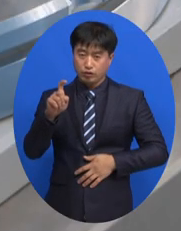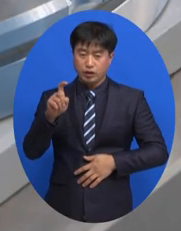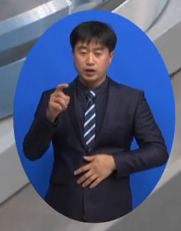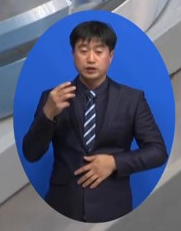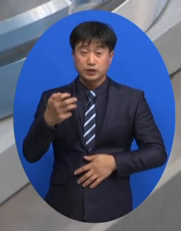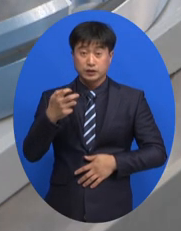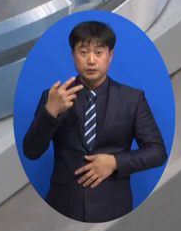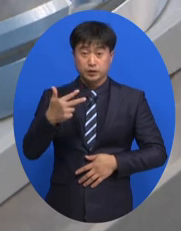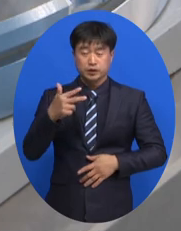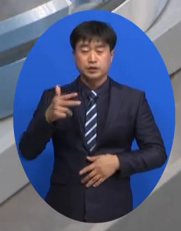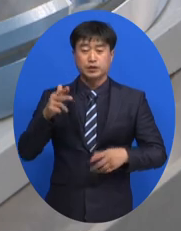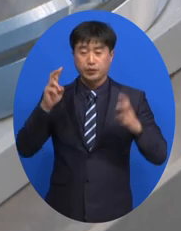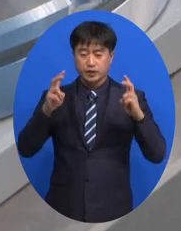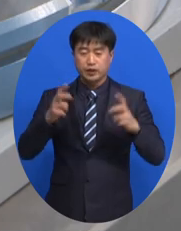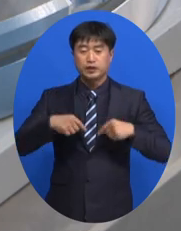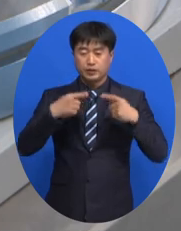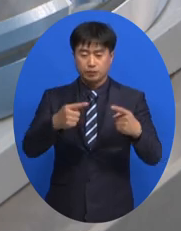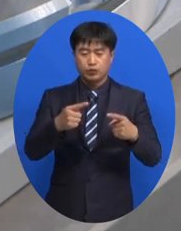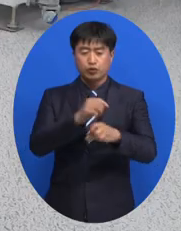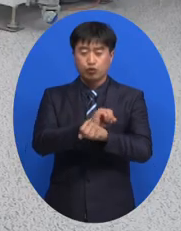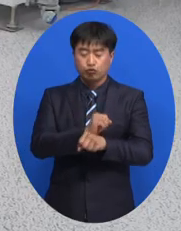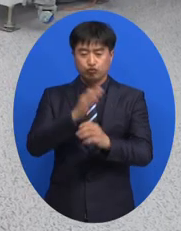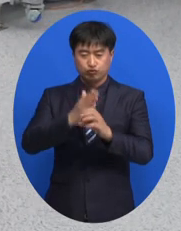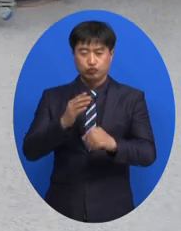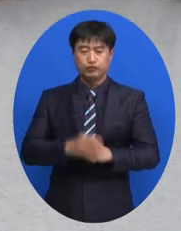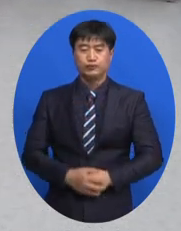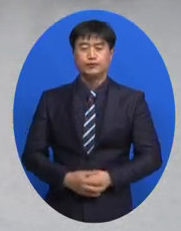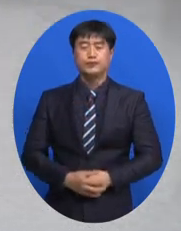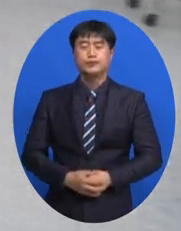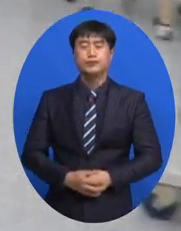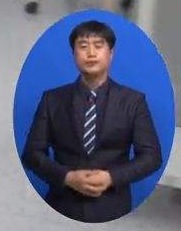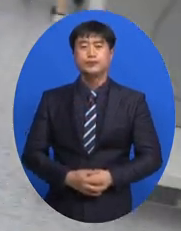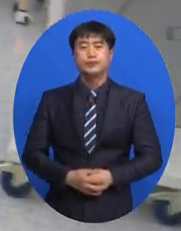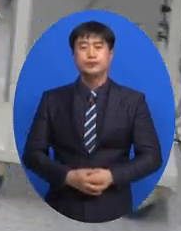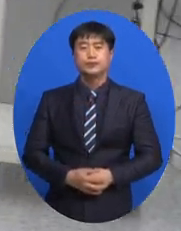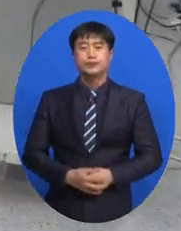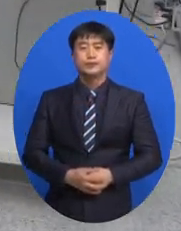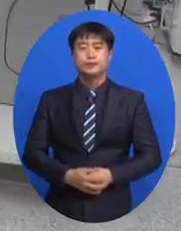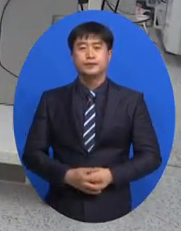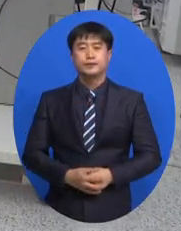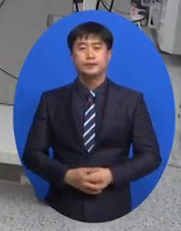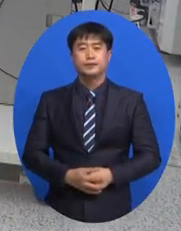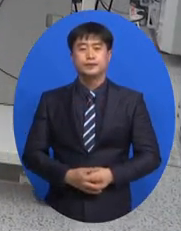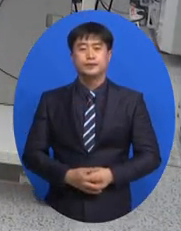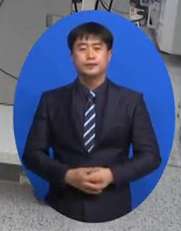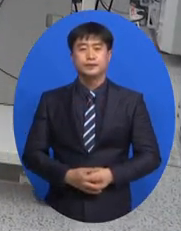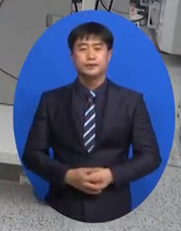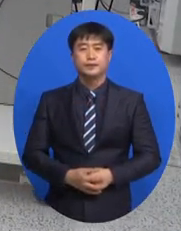각 센터에서 연구 개발을 하고 있습니다. 경기CGTV 최창순입니다.